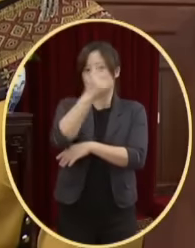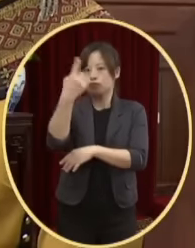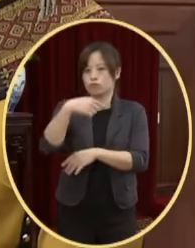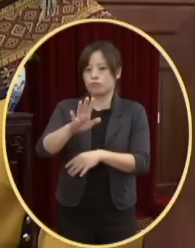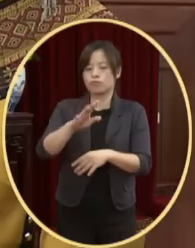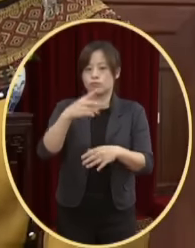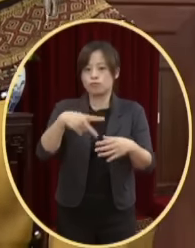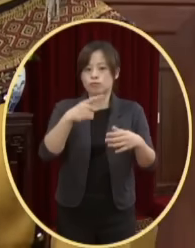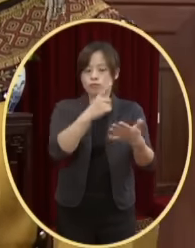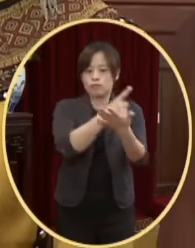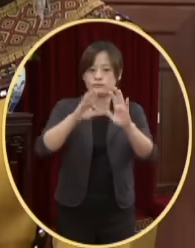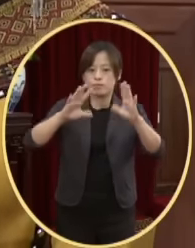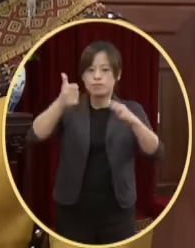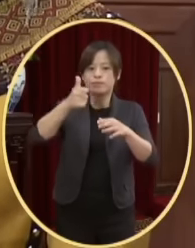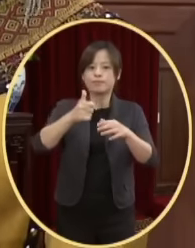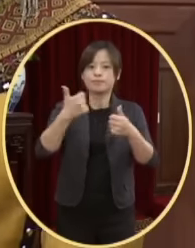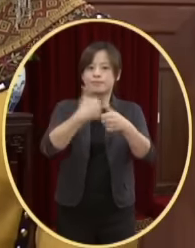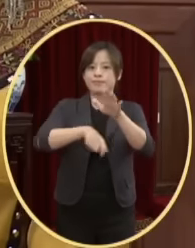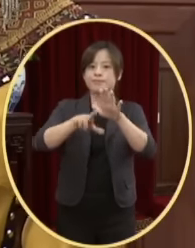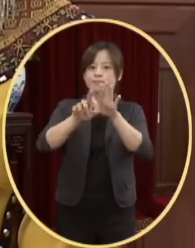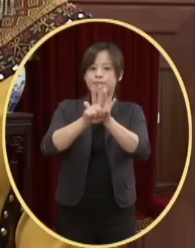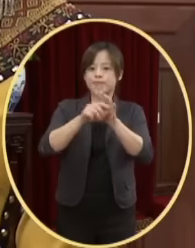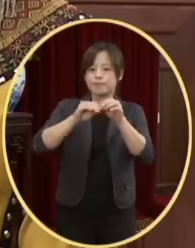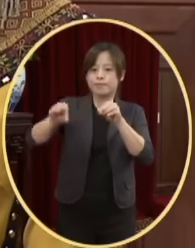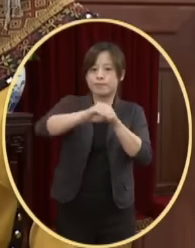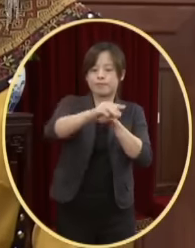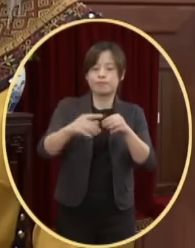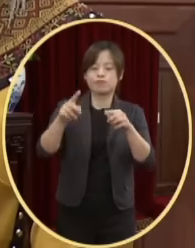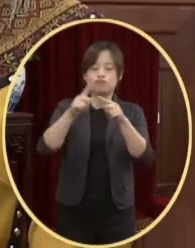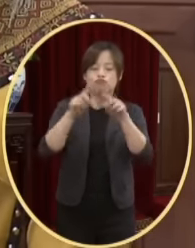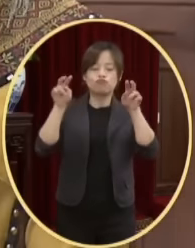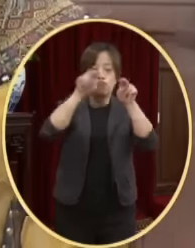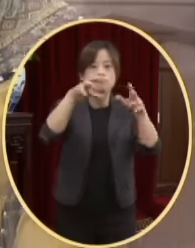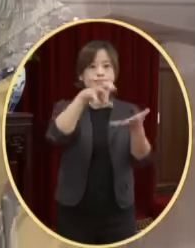还有各国驻台使节共同出席见证